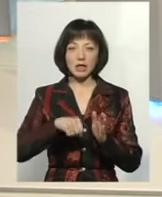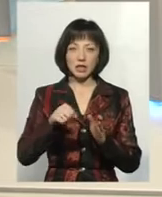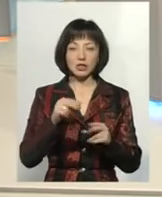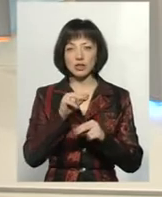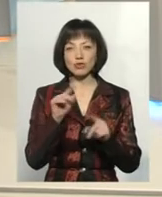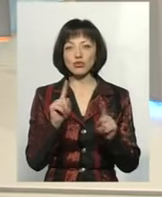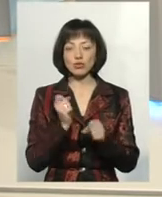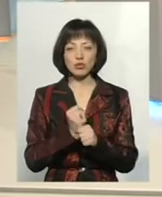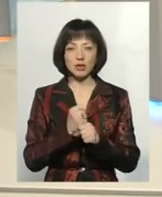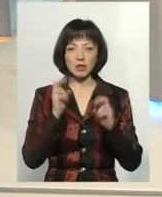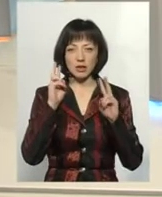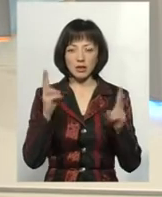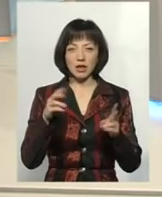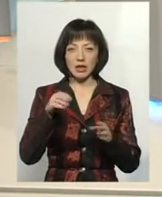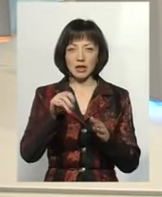не отруїли.